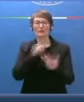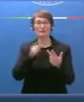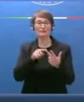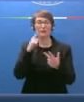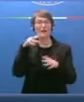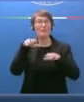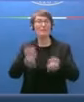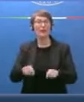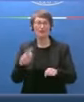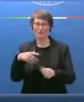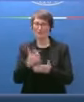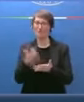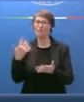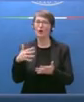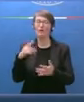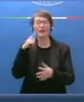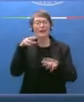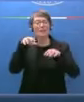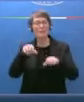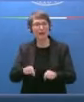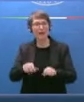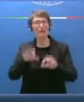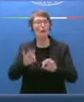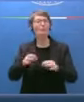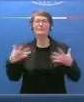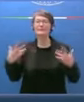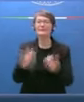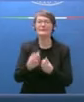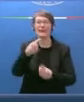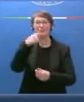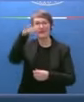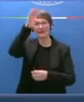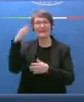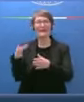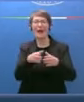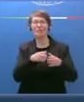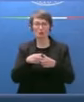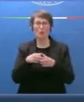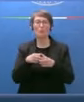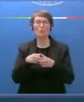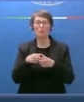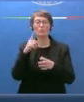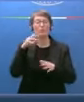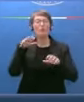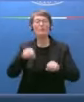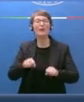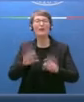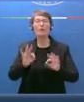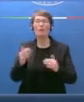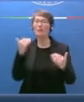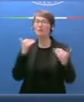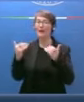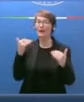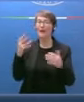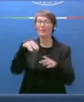l'impegno ad adoperarsi con i capigruppo a dare priorità assoluta in parlamento per l'approvazione